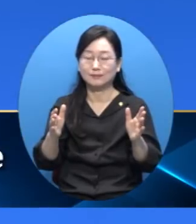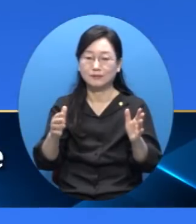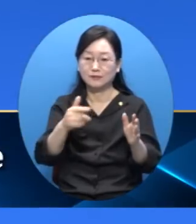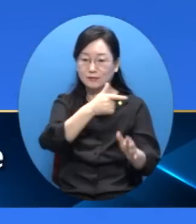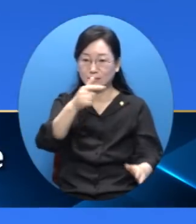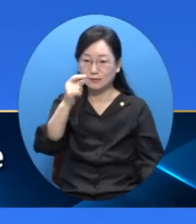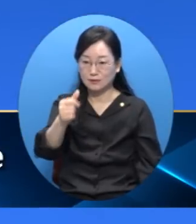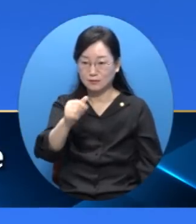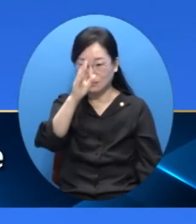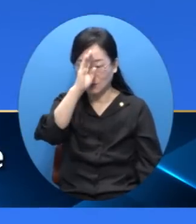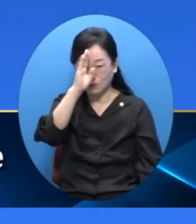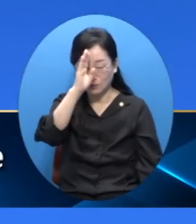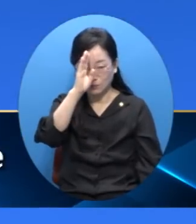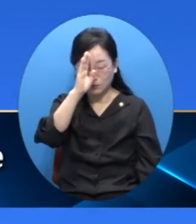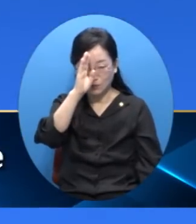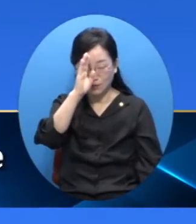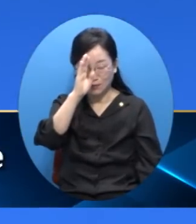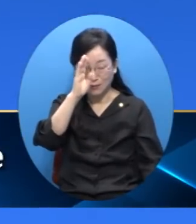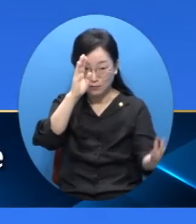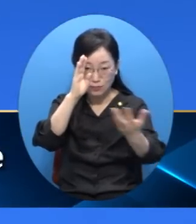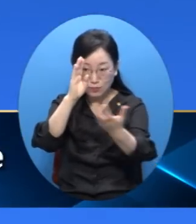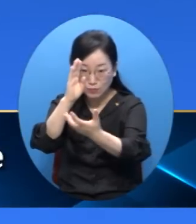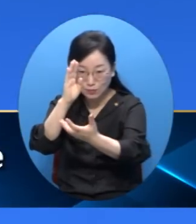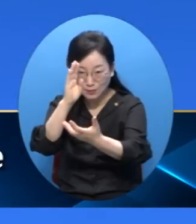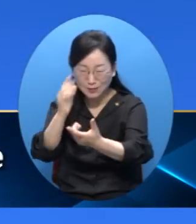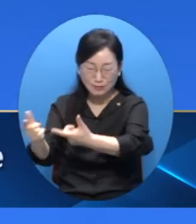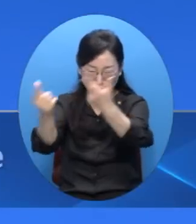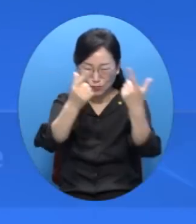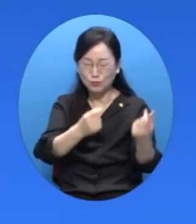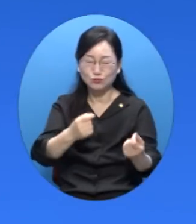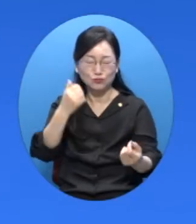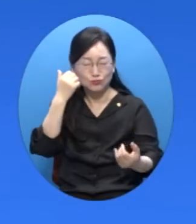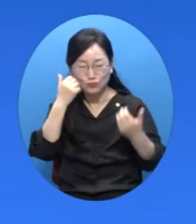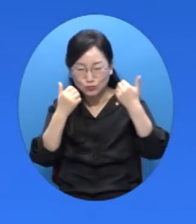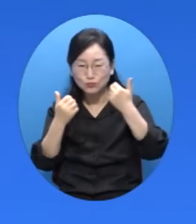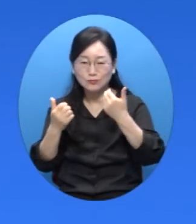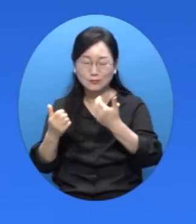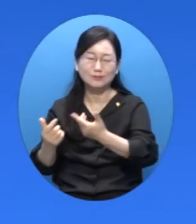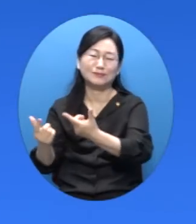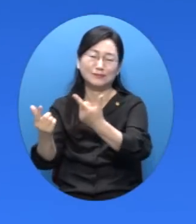크고 작은 병을 앓지 않은 사람은 한 사람도 없습니다. 누구나